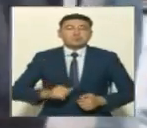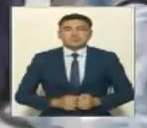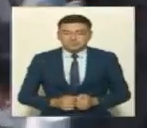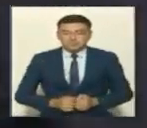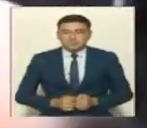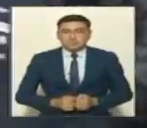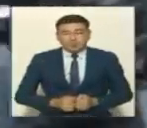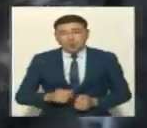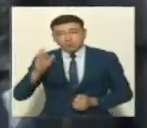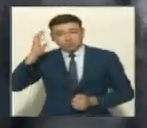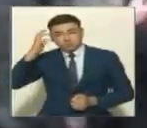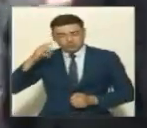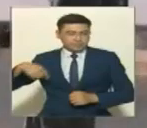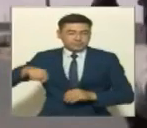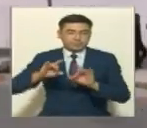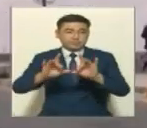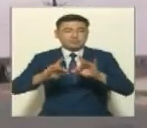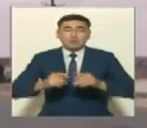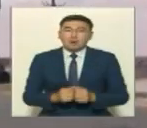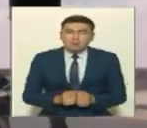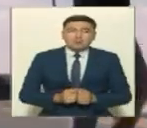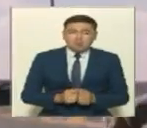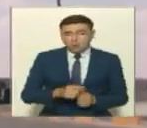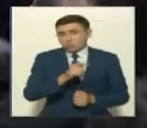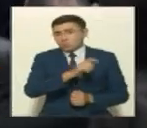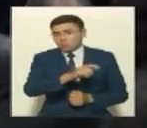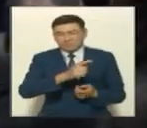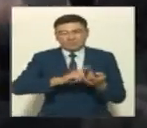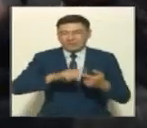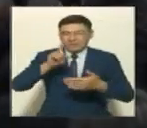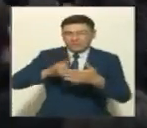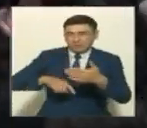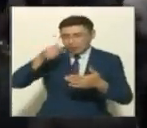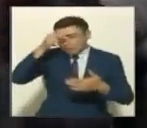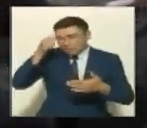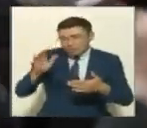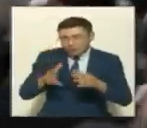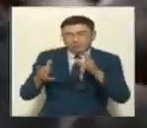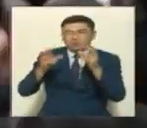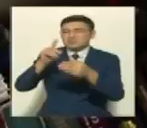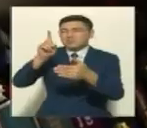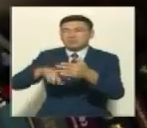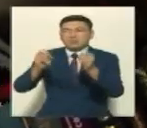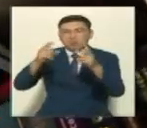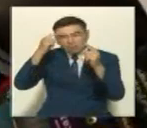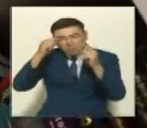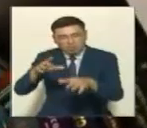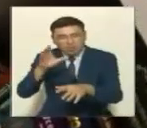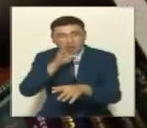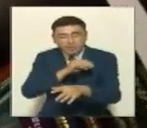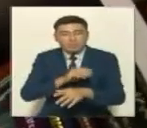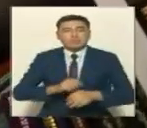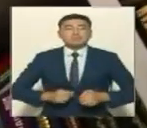діни терісілімнің арбауына түсуіне бірнеше себеп бар. Бірінші кезекте адамның діни сауатының төмен болуы, білімді арнайы мекемелерден алмауы,